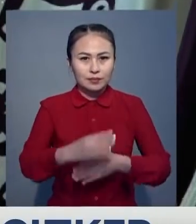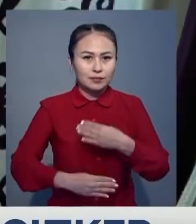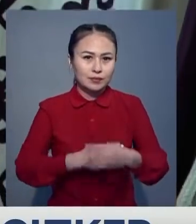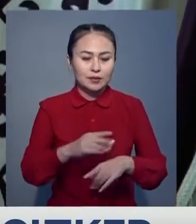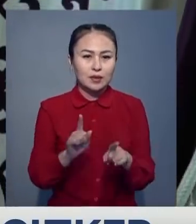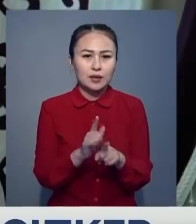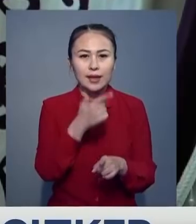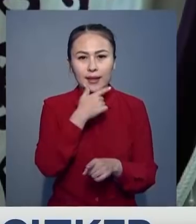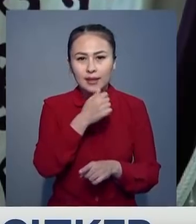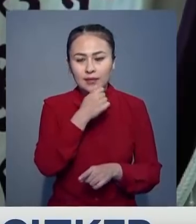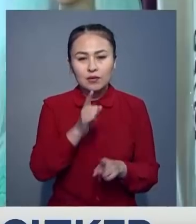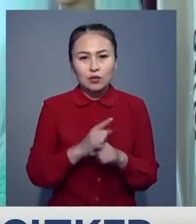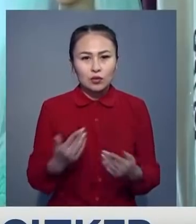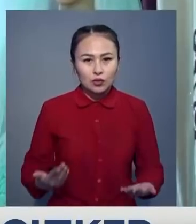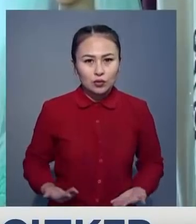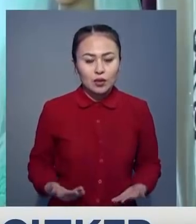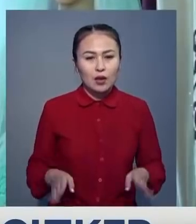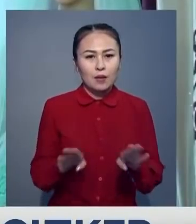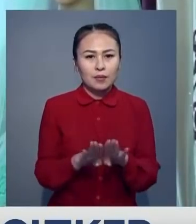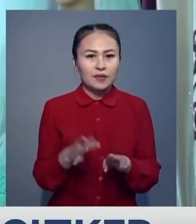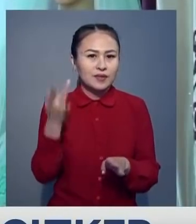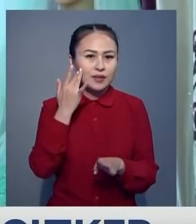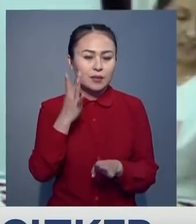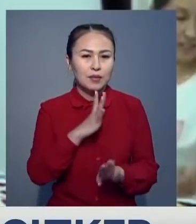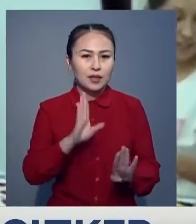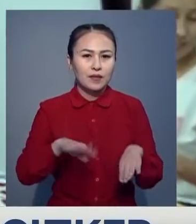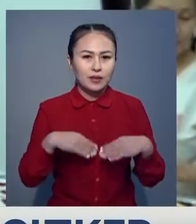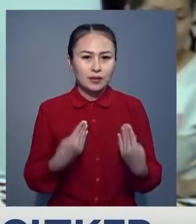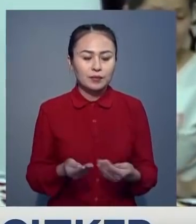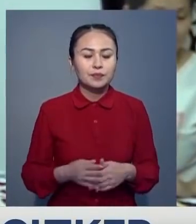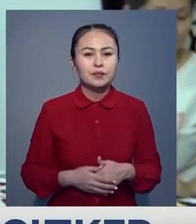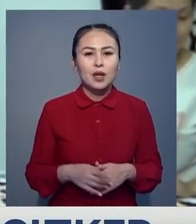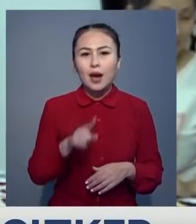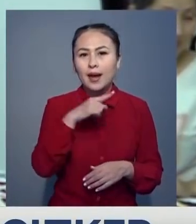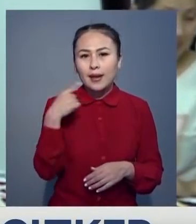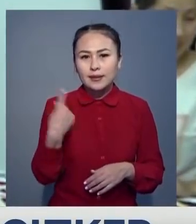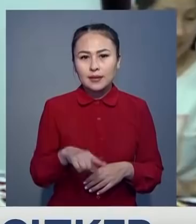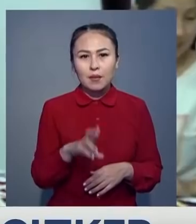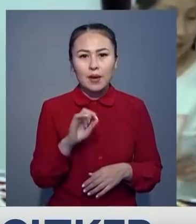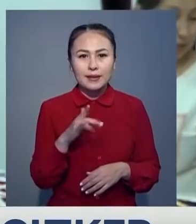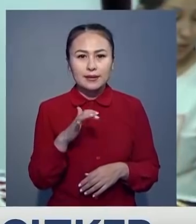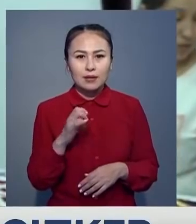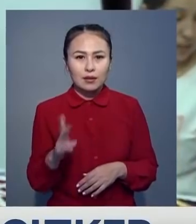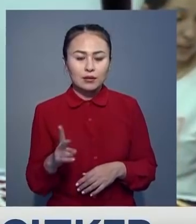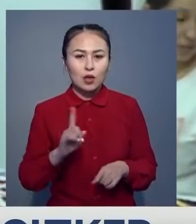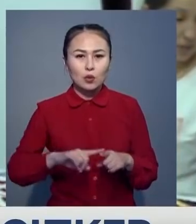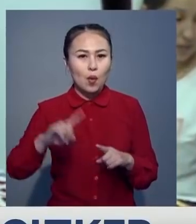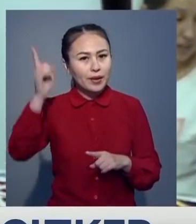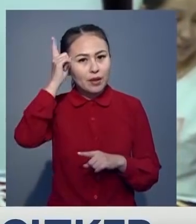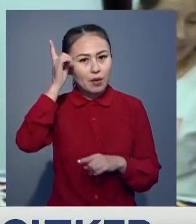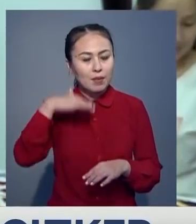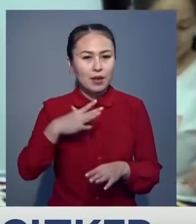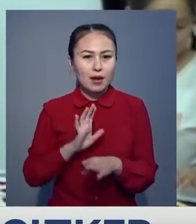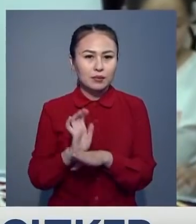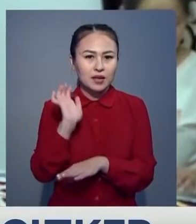көрпеде әдемі болсын, дүниелері тез құралсын деп ырымдаған. Россиядан, Дағыстаннан, жақында Германияға